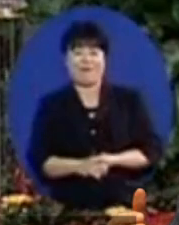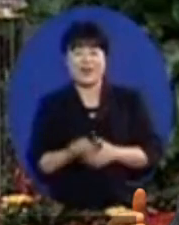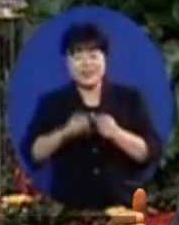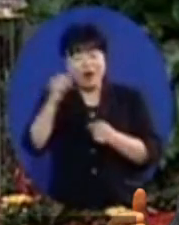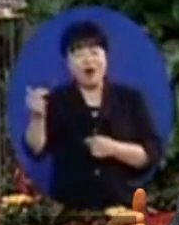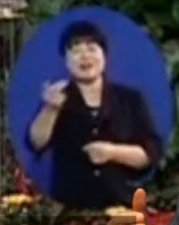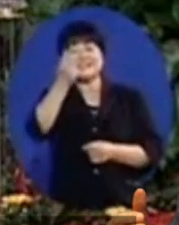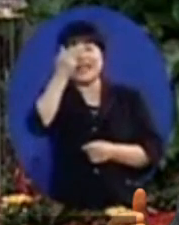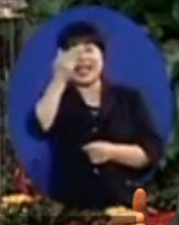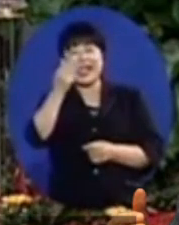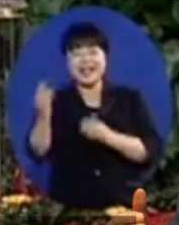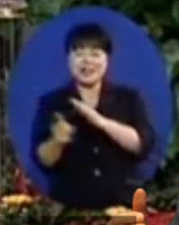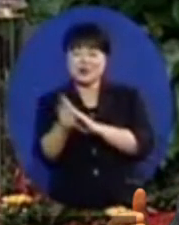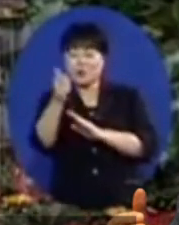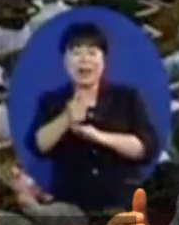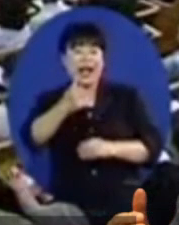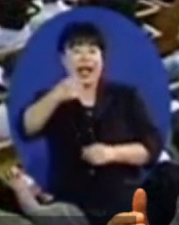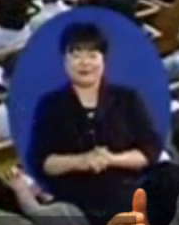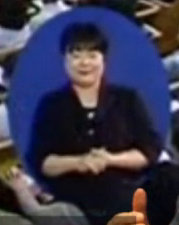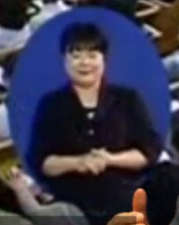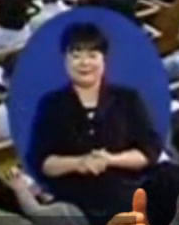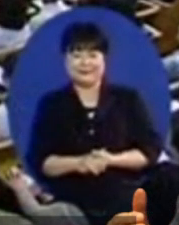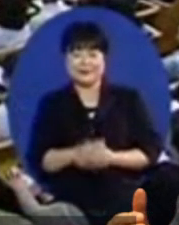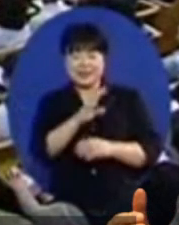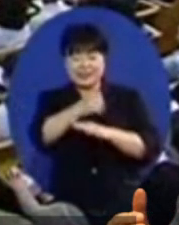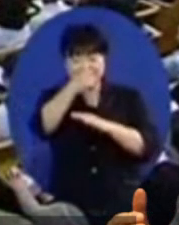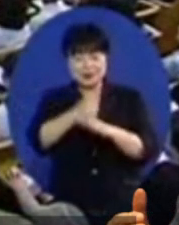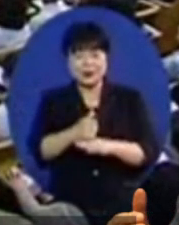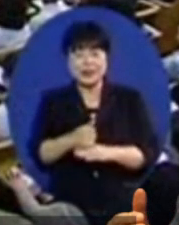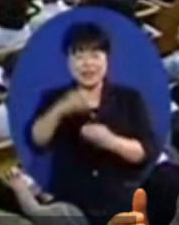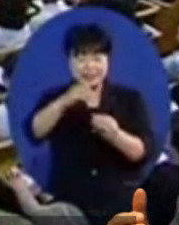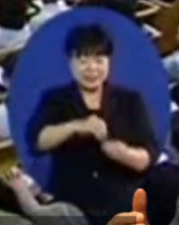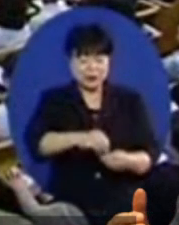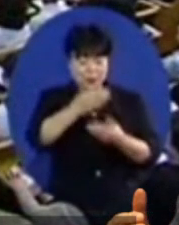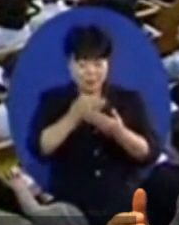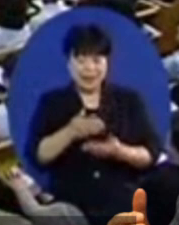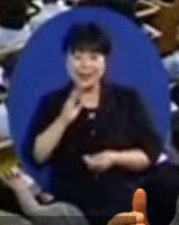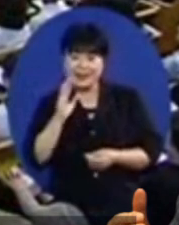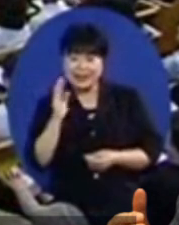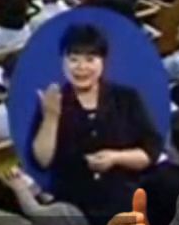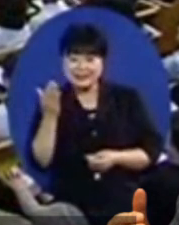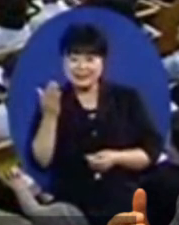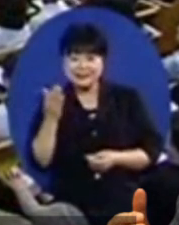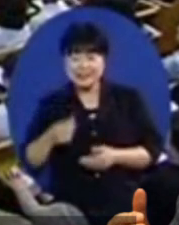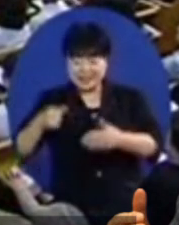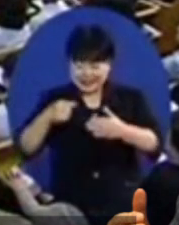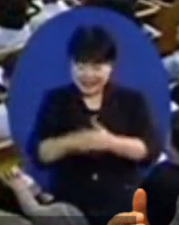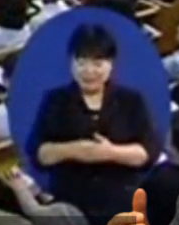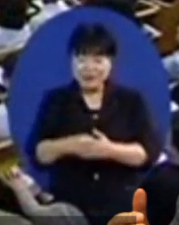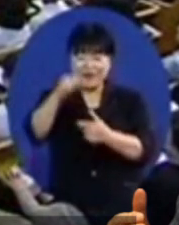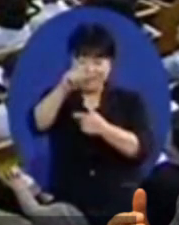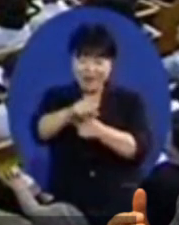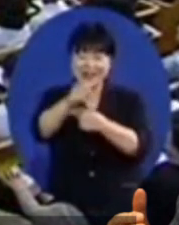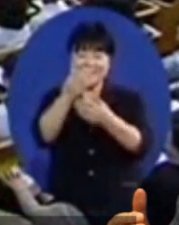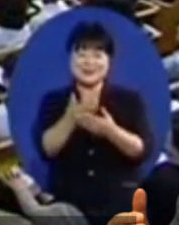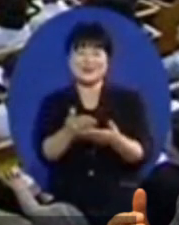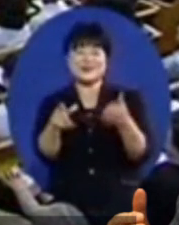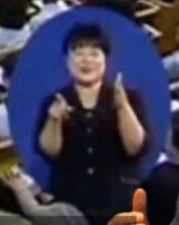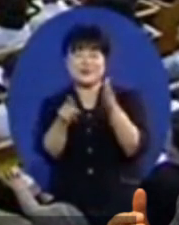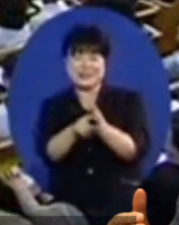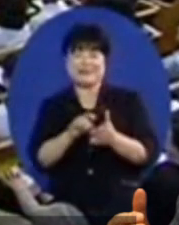영생의 소망을 갖고 그리스도의 상속자가 될 수 있는 담력을 허락하여 주시는